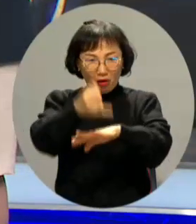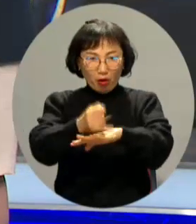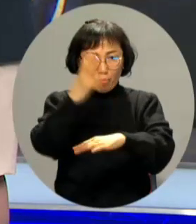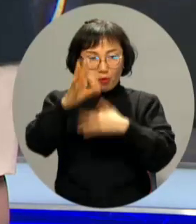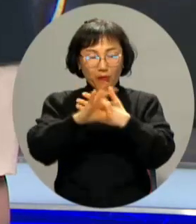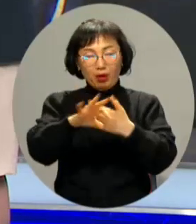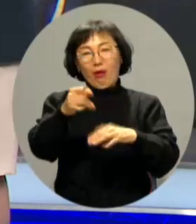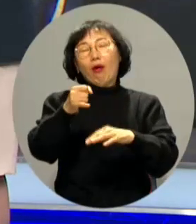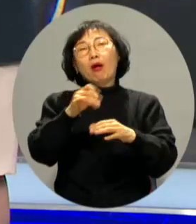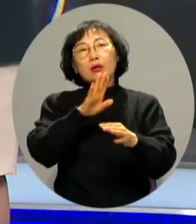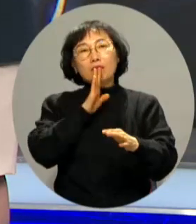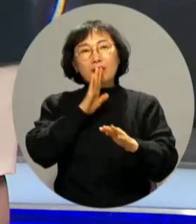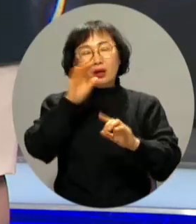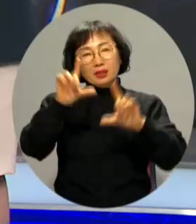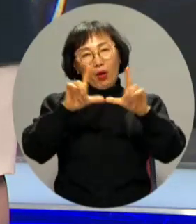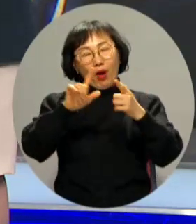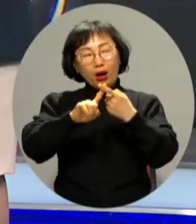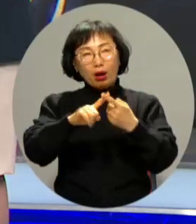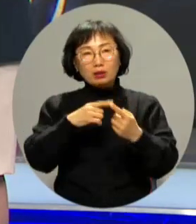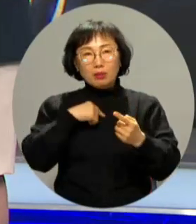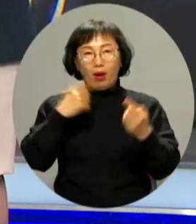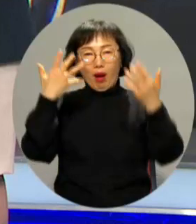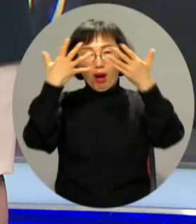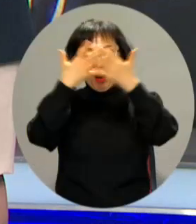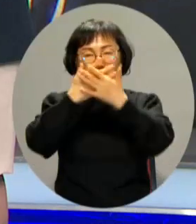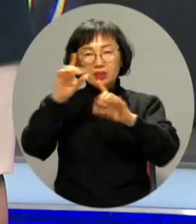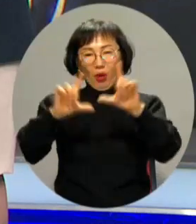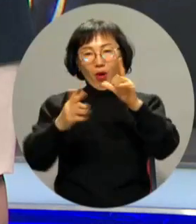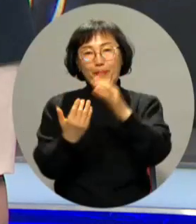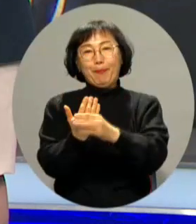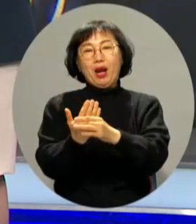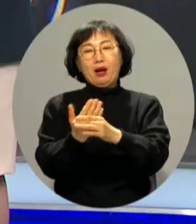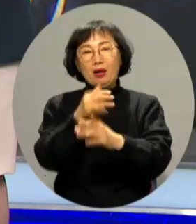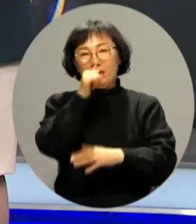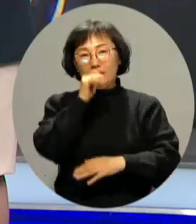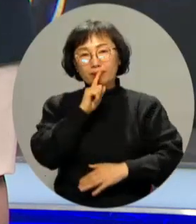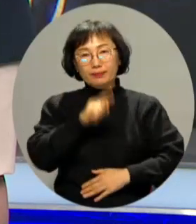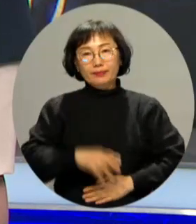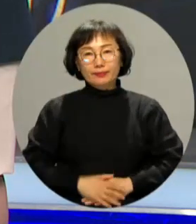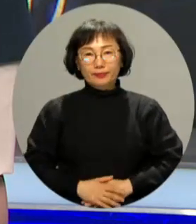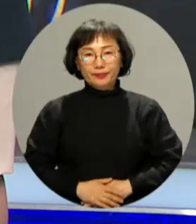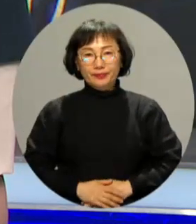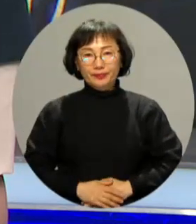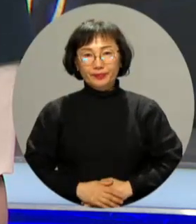추락하면서 암울한 현실을 확인했습니다 보도에 허연우 기자입니다